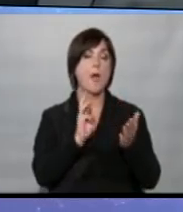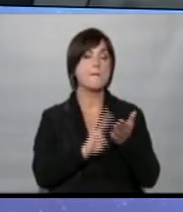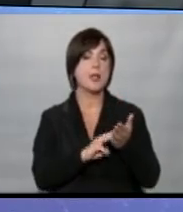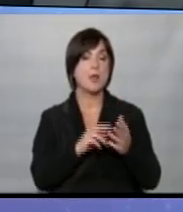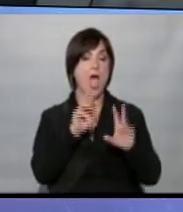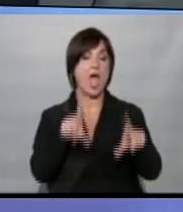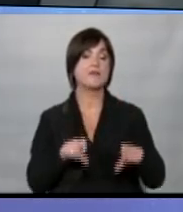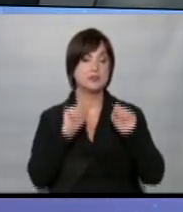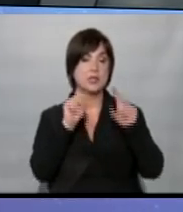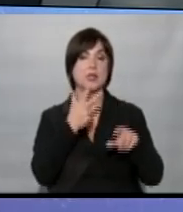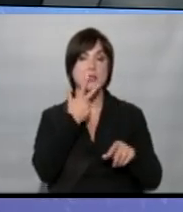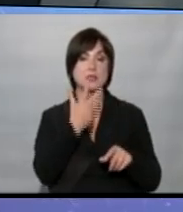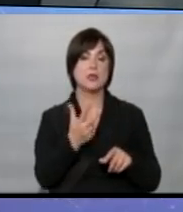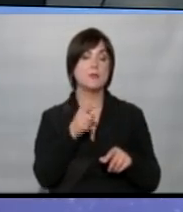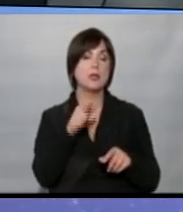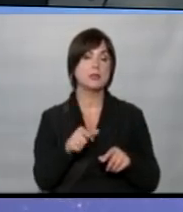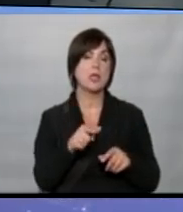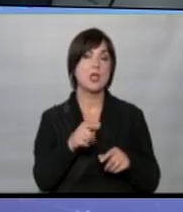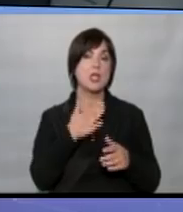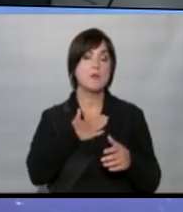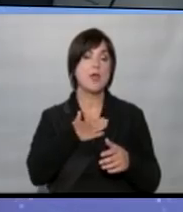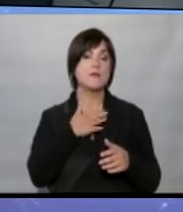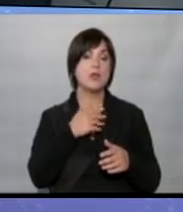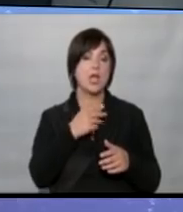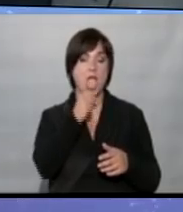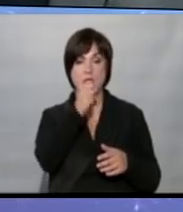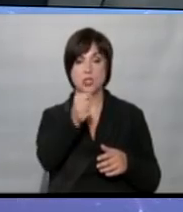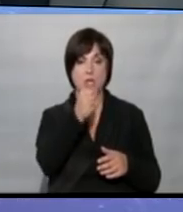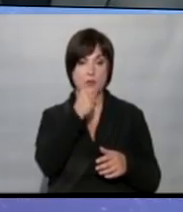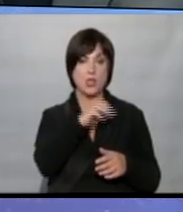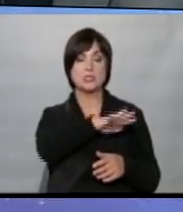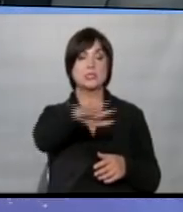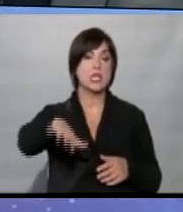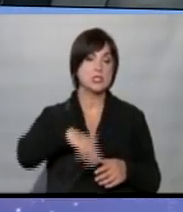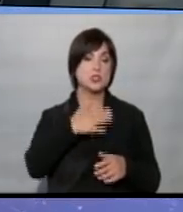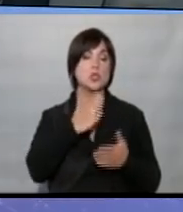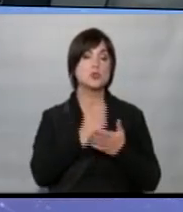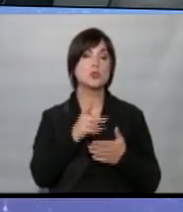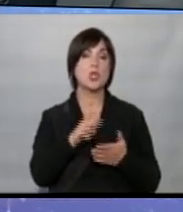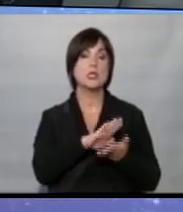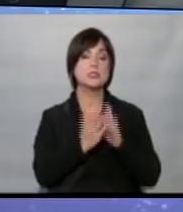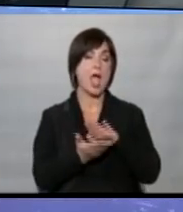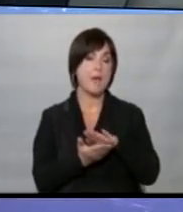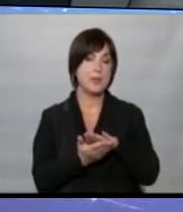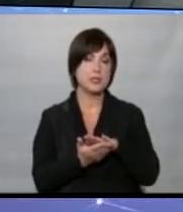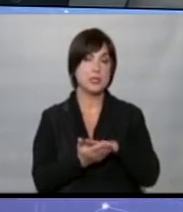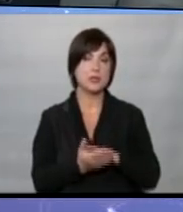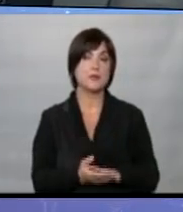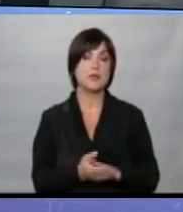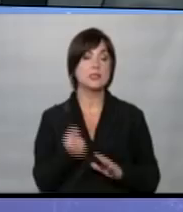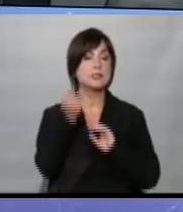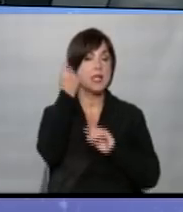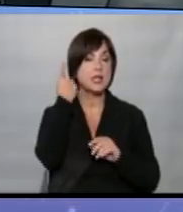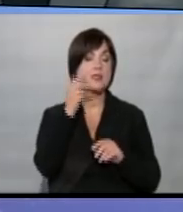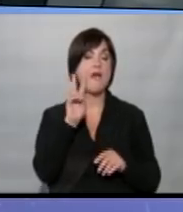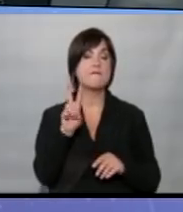Австралија, три пати зет македонска радио програма, сум имал интервјуа со сите, дури и со заменик секретарот